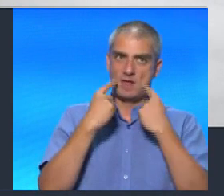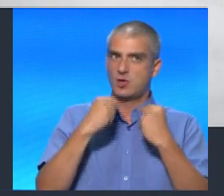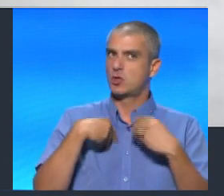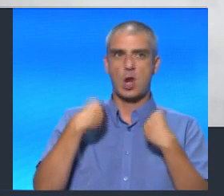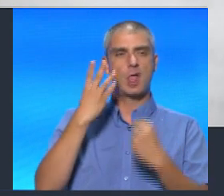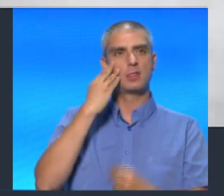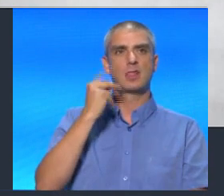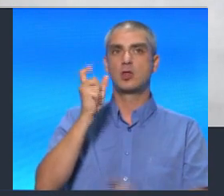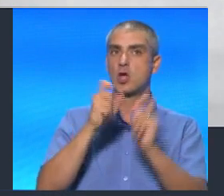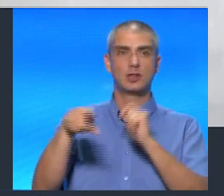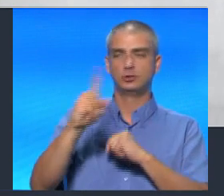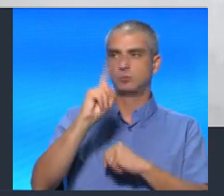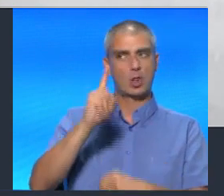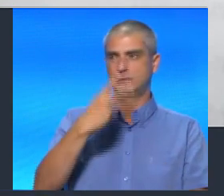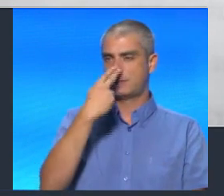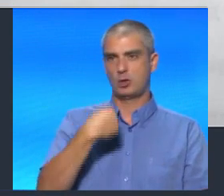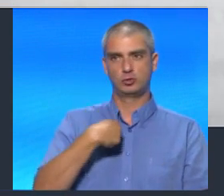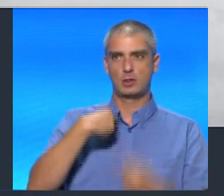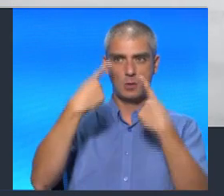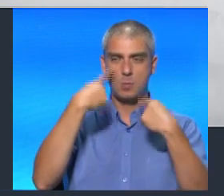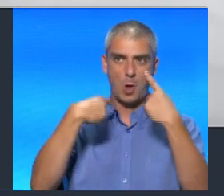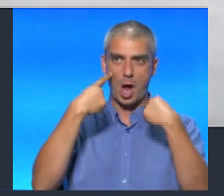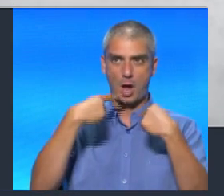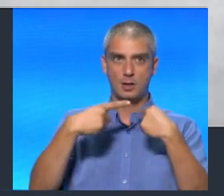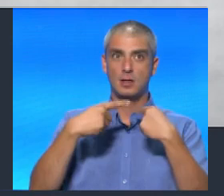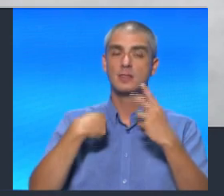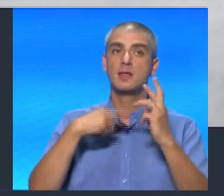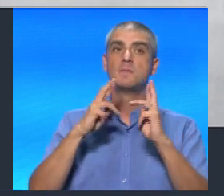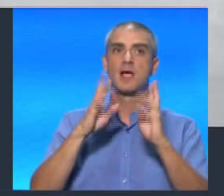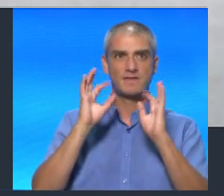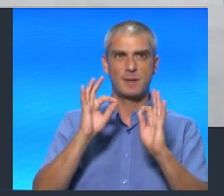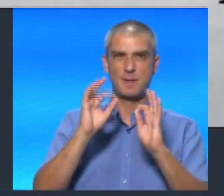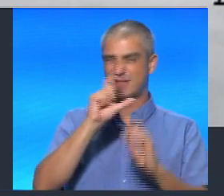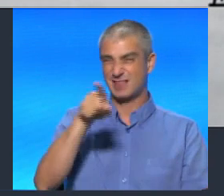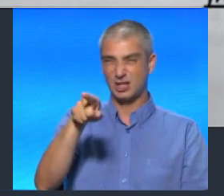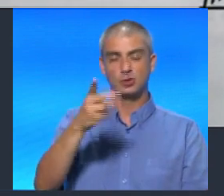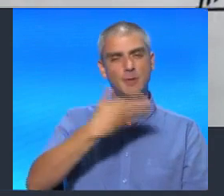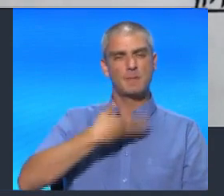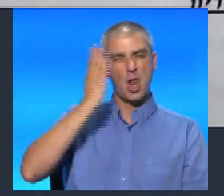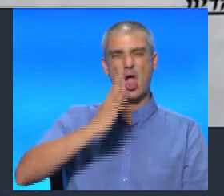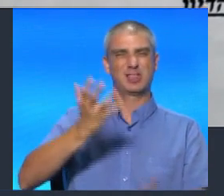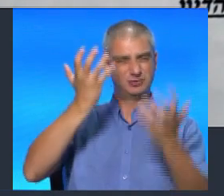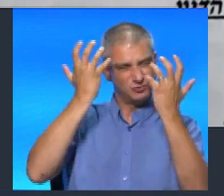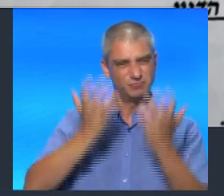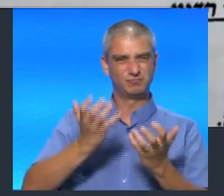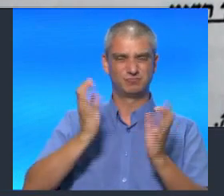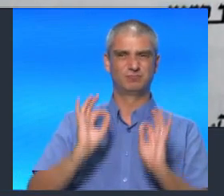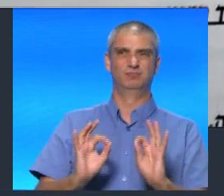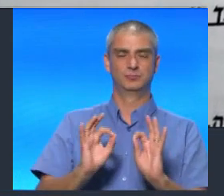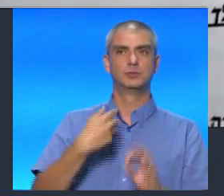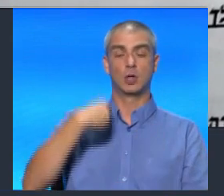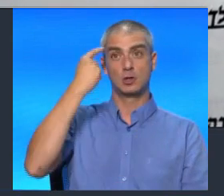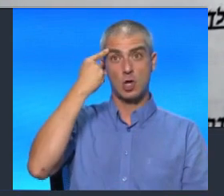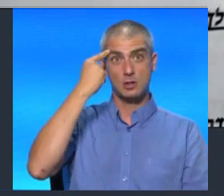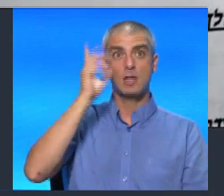תענוג לאנשים שלא צריכים לראות אותי בוכה. מקווה באמת שהנאשם יקבל עונש חמור, שאני יודעת שגם